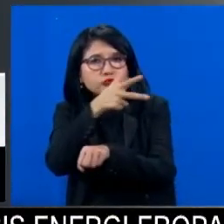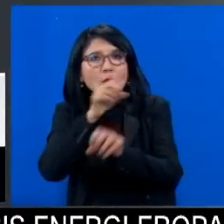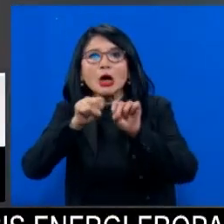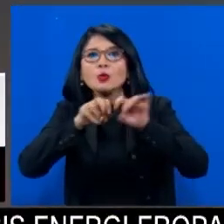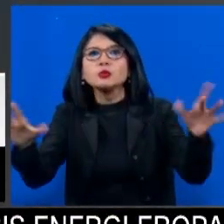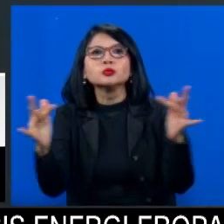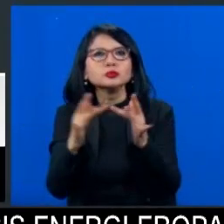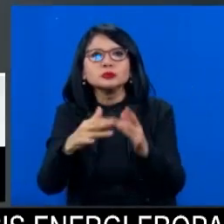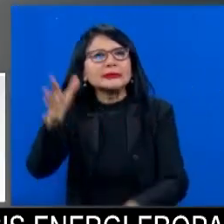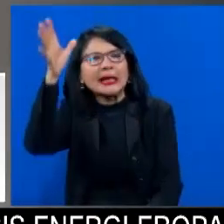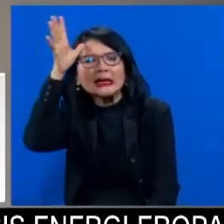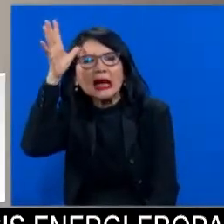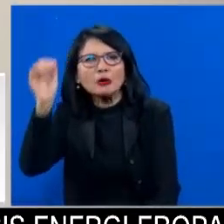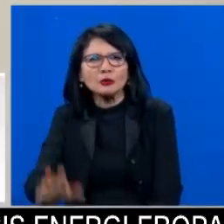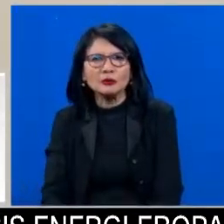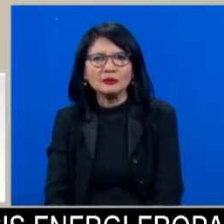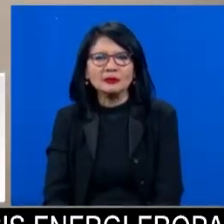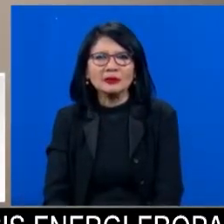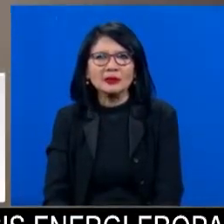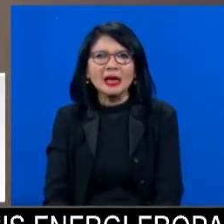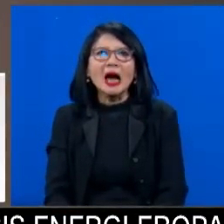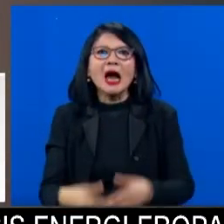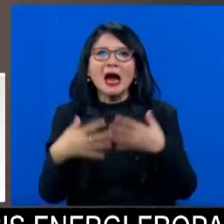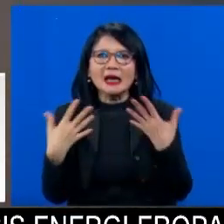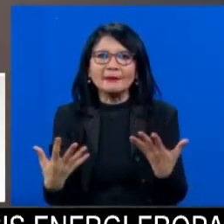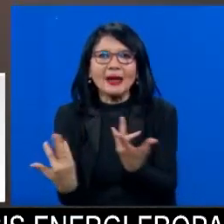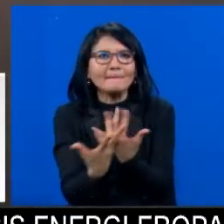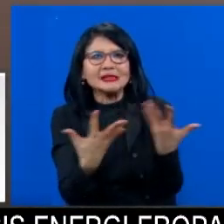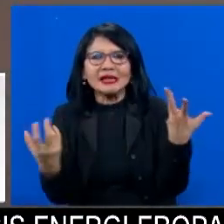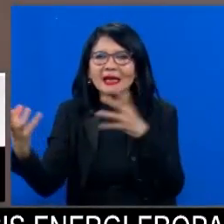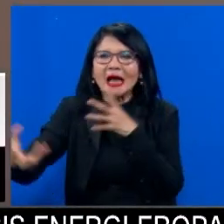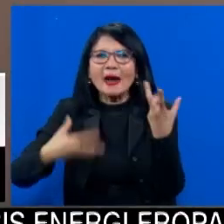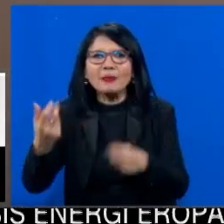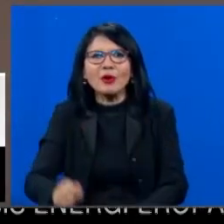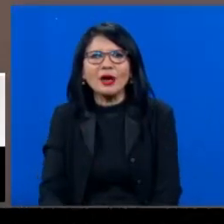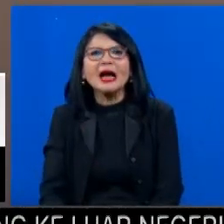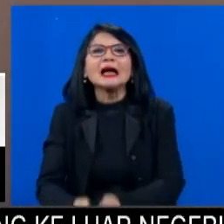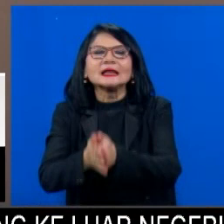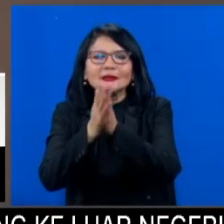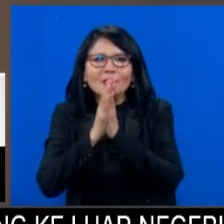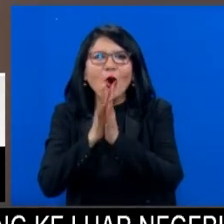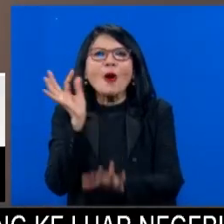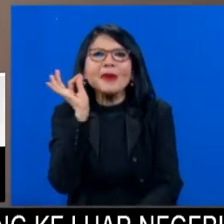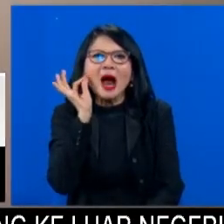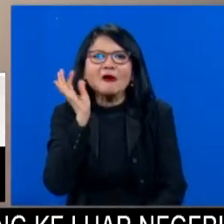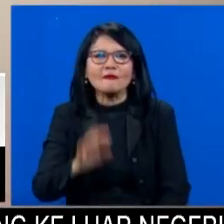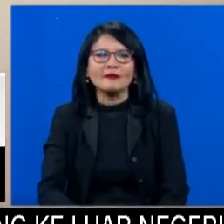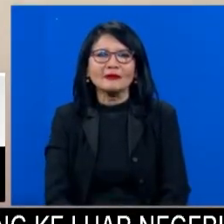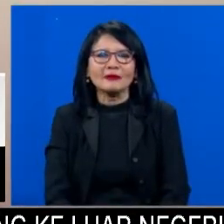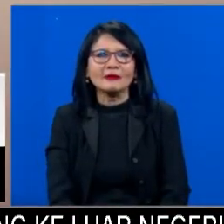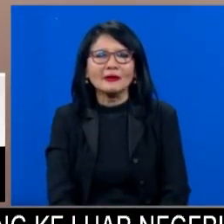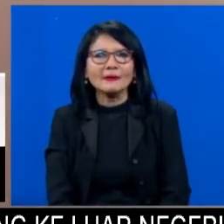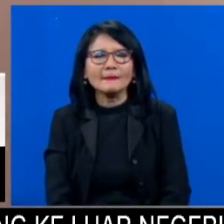kemudian diunggah ke media sosial. Atas kejadian yang membuat heboh masyarakat tersebut, Siaji melayangkan permohonan maaf.